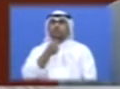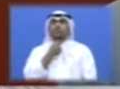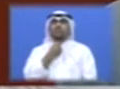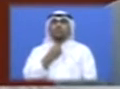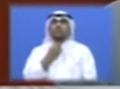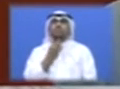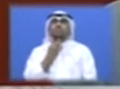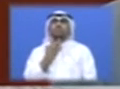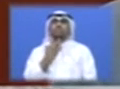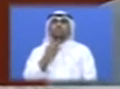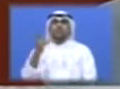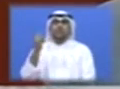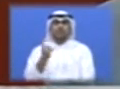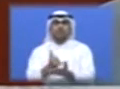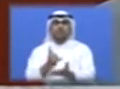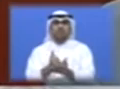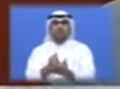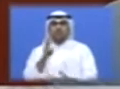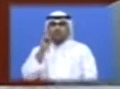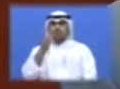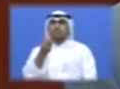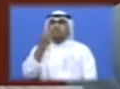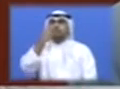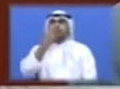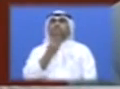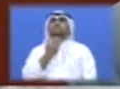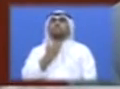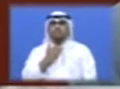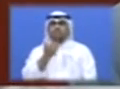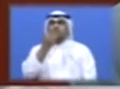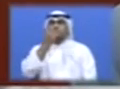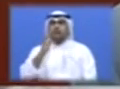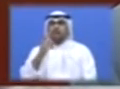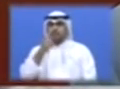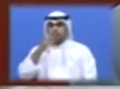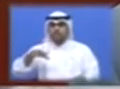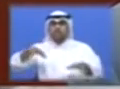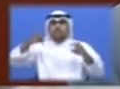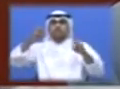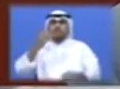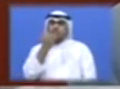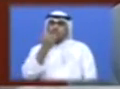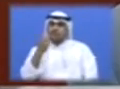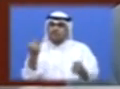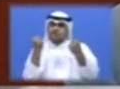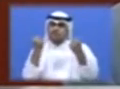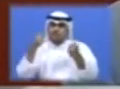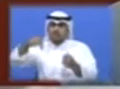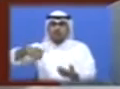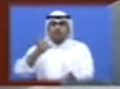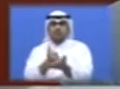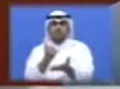الحنجرة مما سبب له عدم القدرة على البلع أو التنفس. المريض كان بادي في عملية